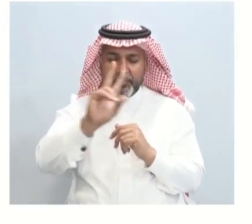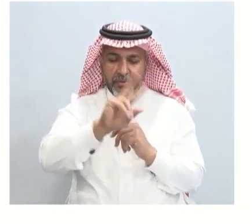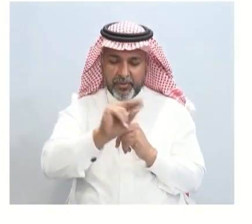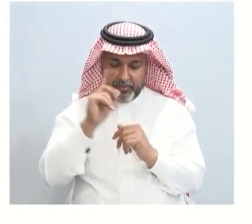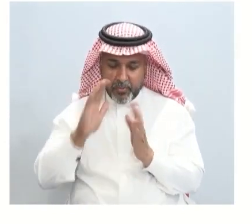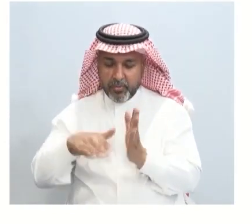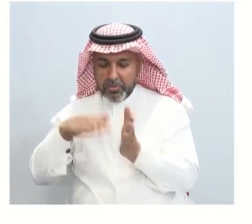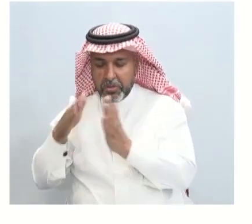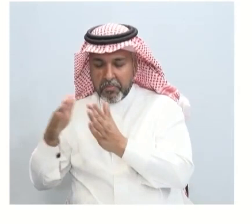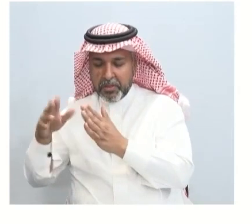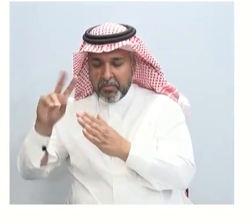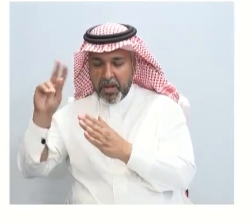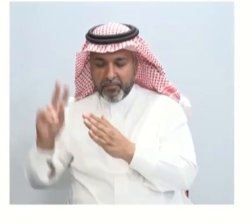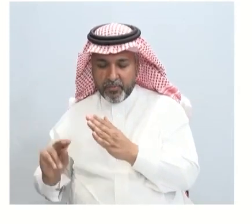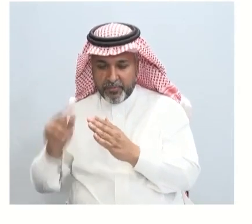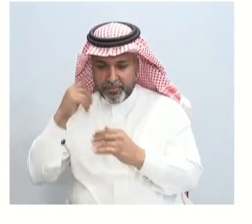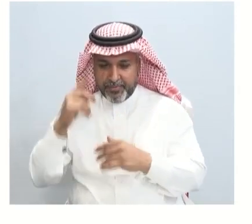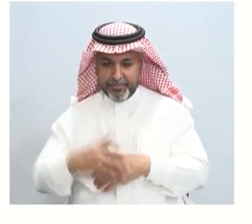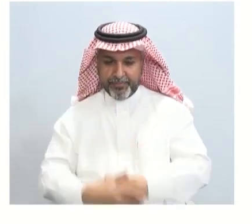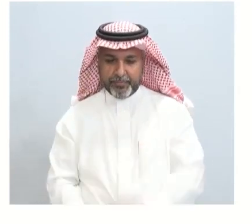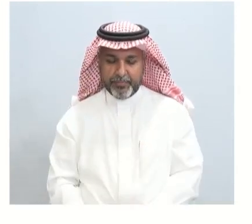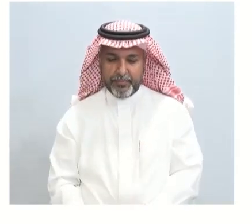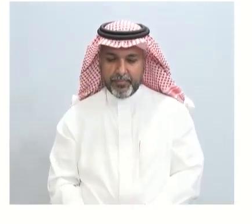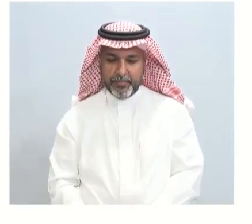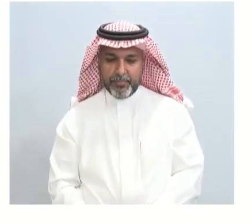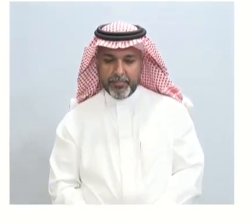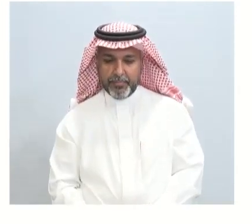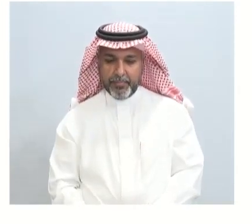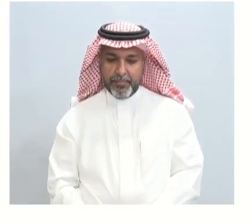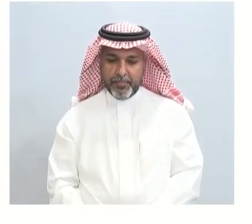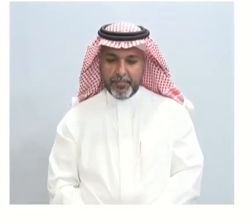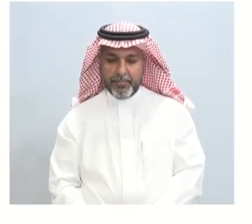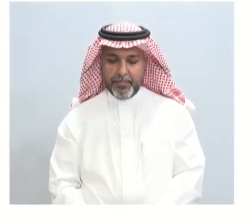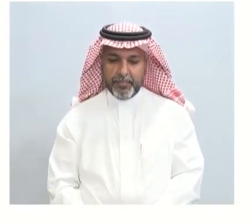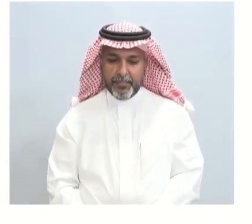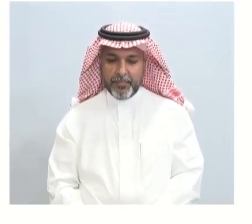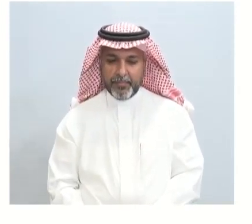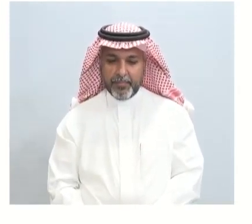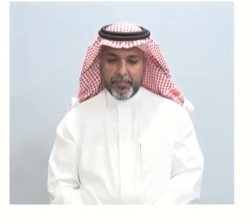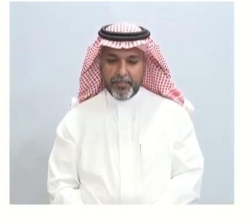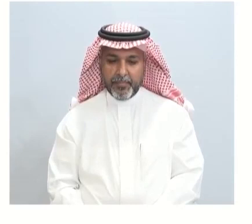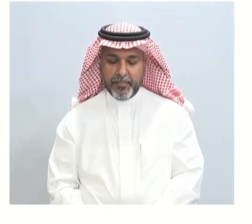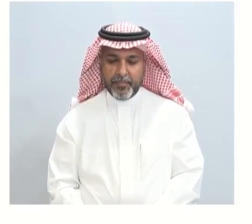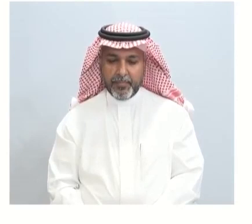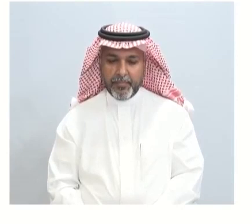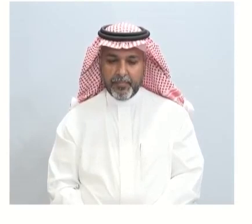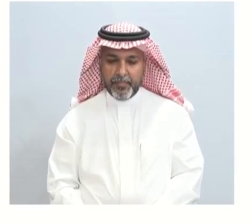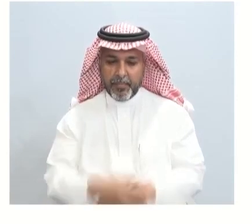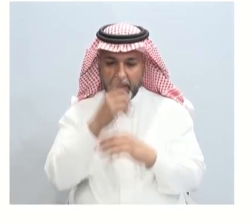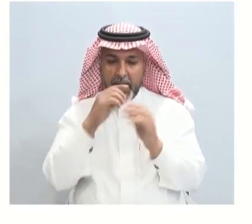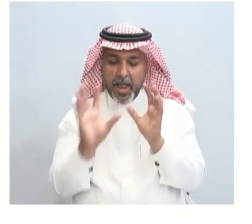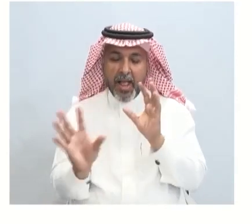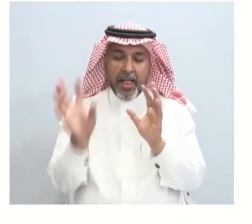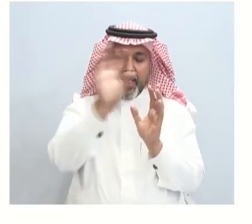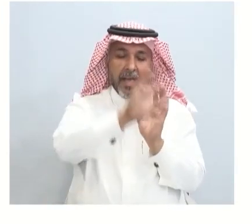هذا الرسم هذا ياخذ 180 درجه وهذا ياخذ 180 درجه فطول الدوره عشان يرجع الشكل مثل الشكل الاول